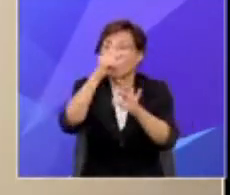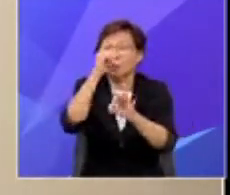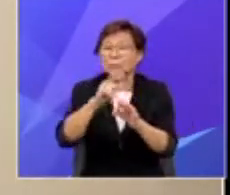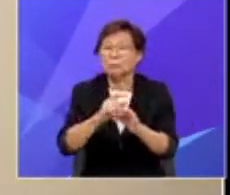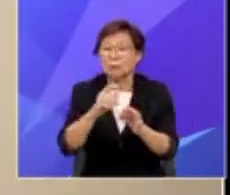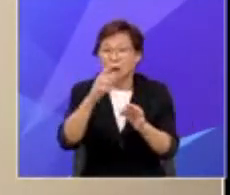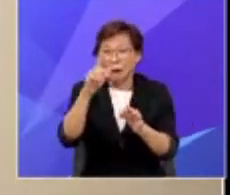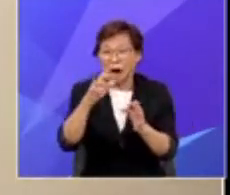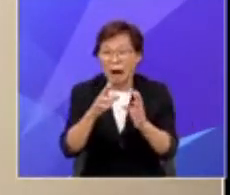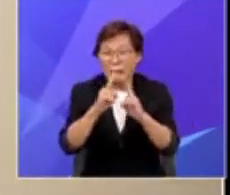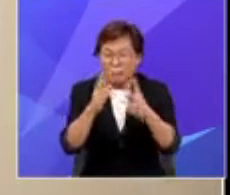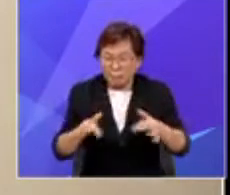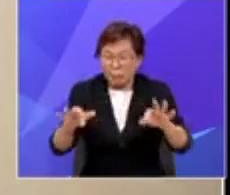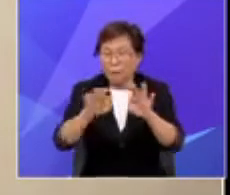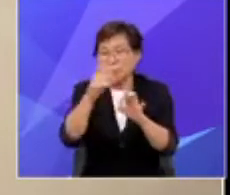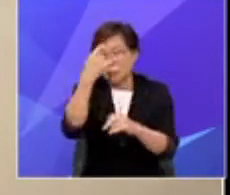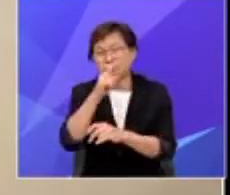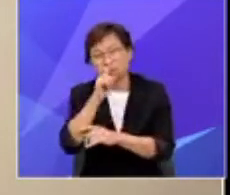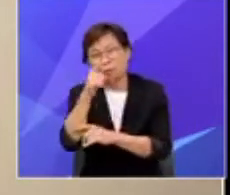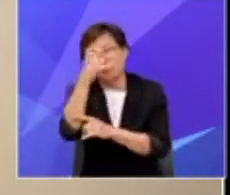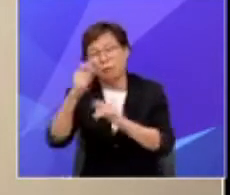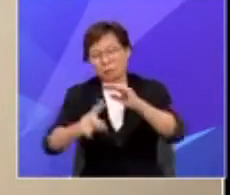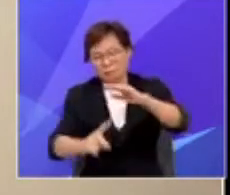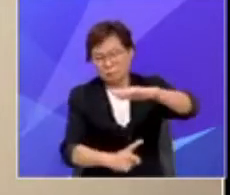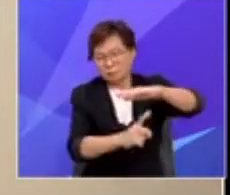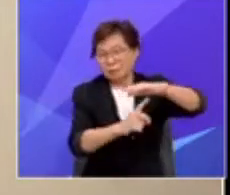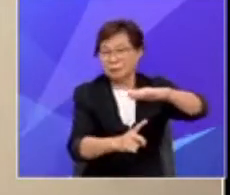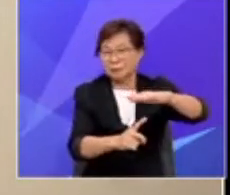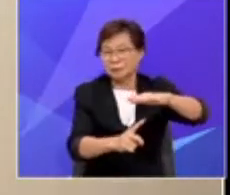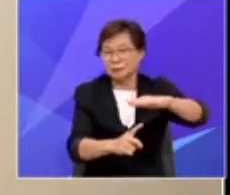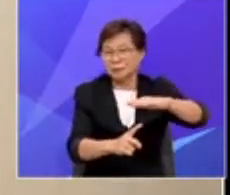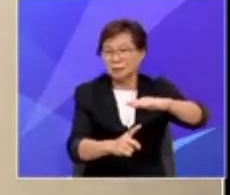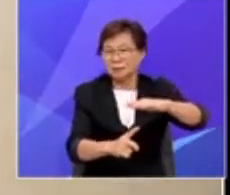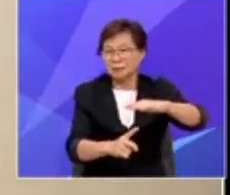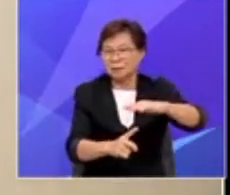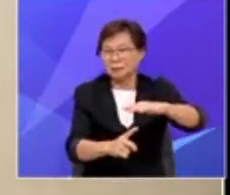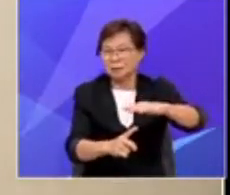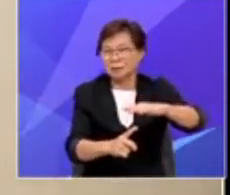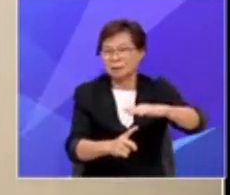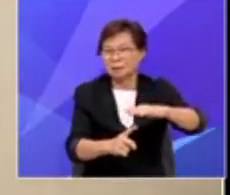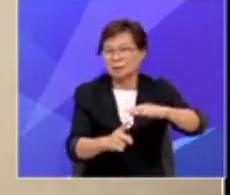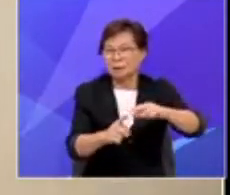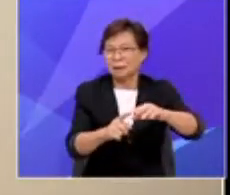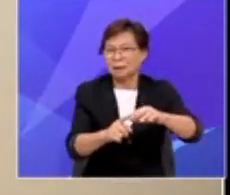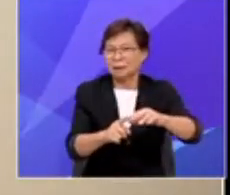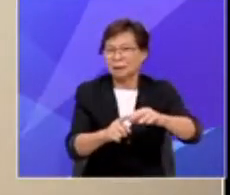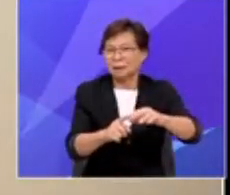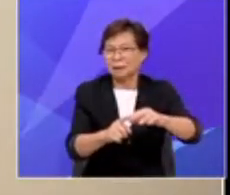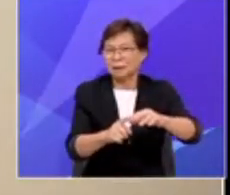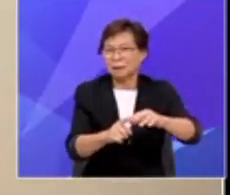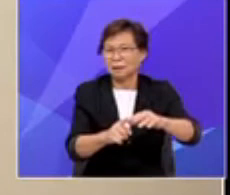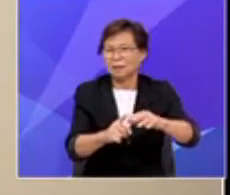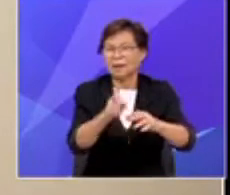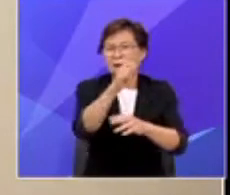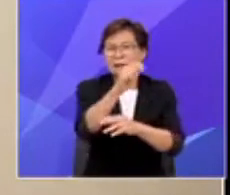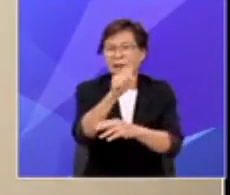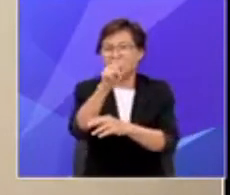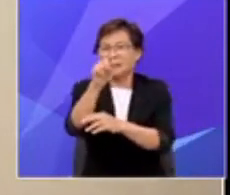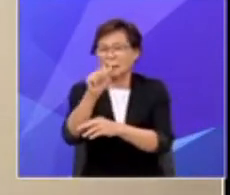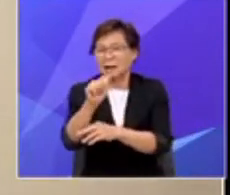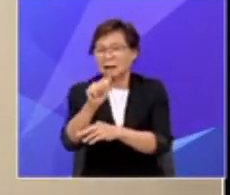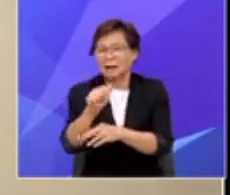hakikat ini dasar hanya tempatan data ataupun di kalau